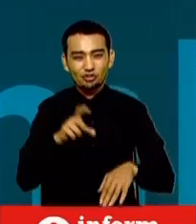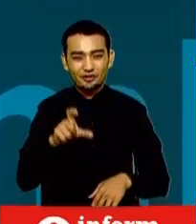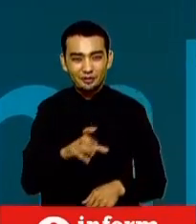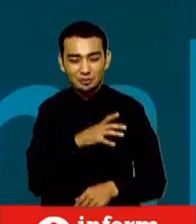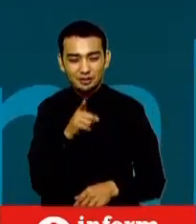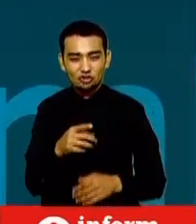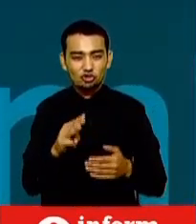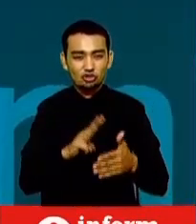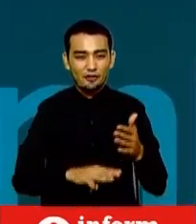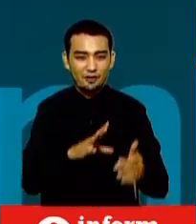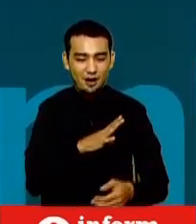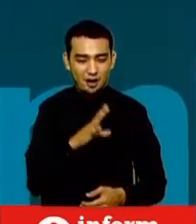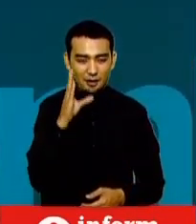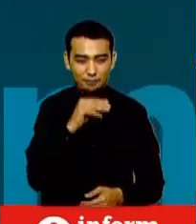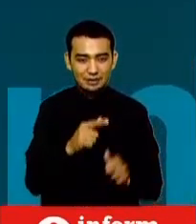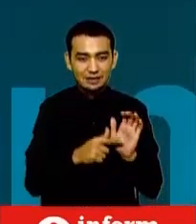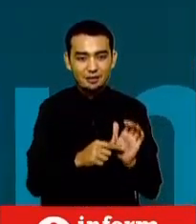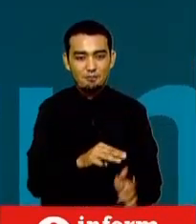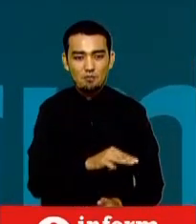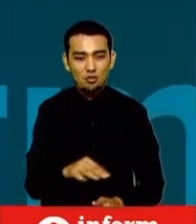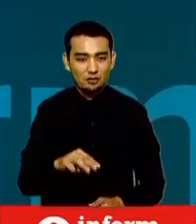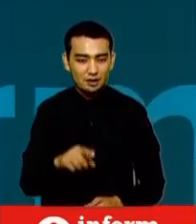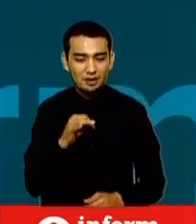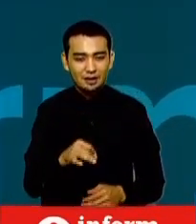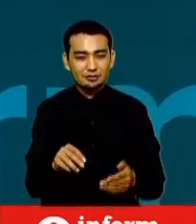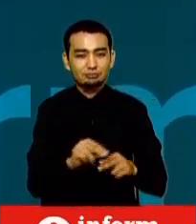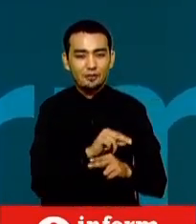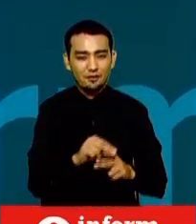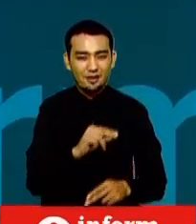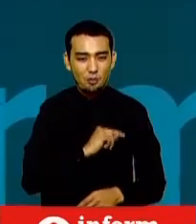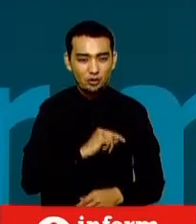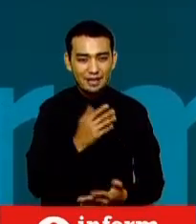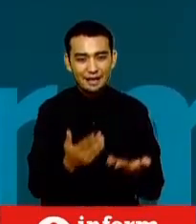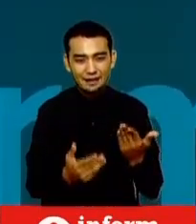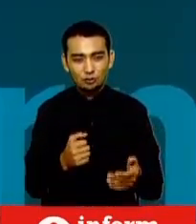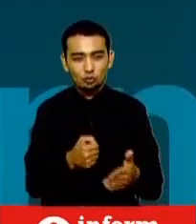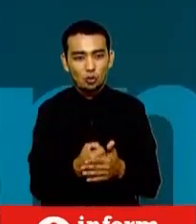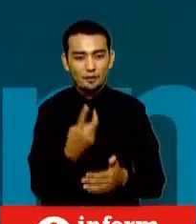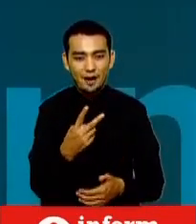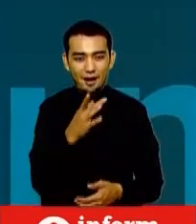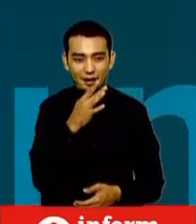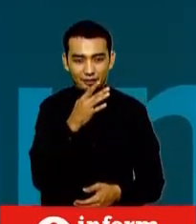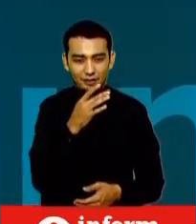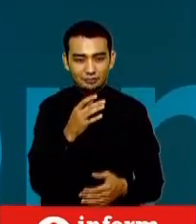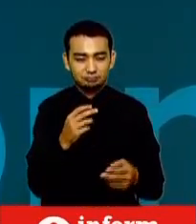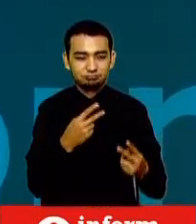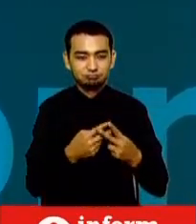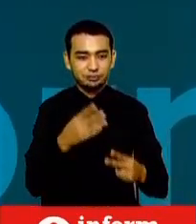штраф почти в 7 миллионов тенге, исправительные работы или до 2 лет лишения свободы.